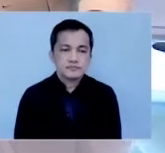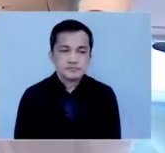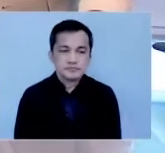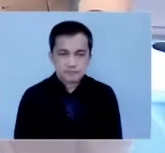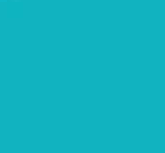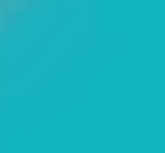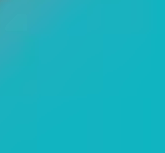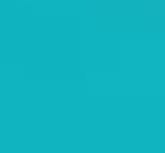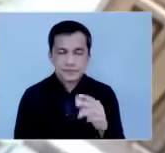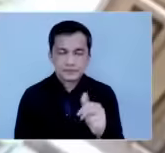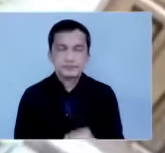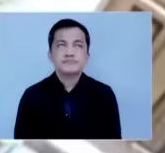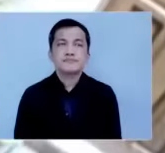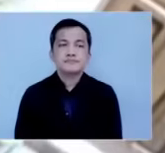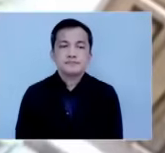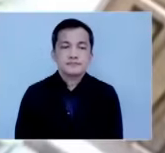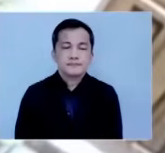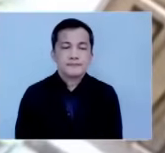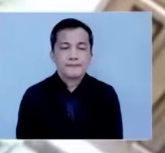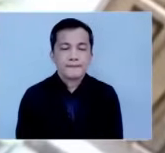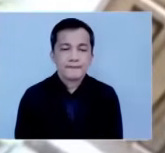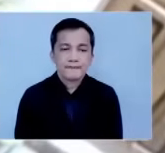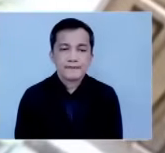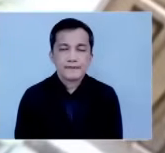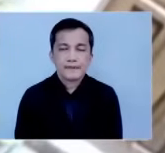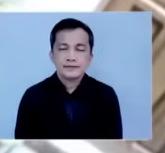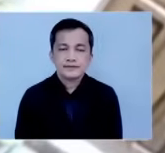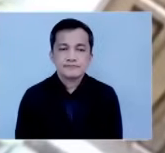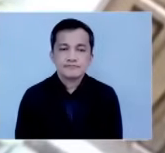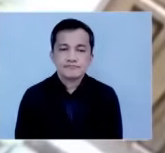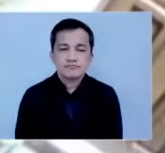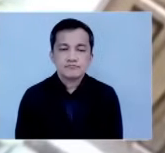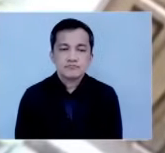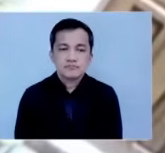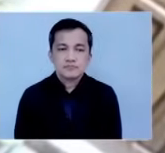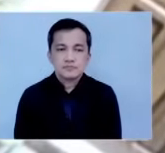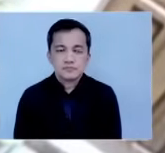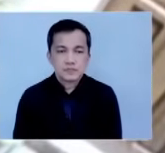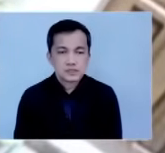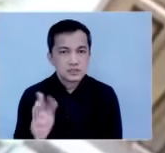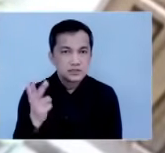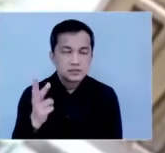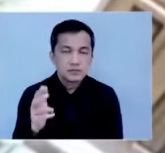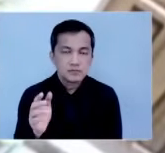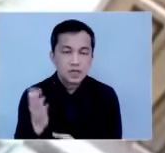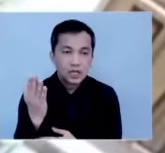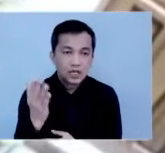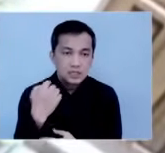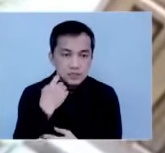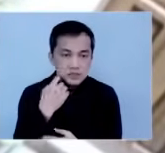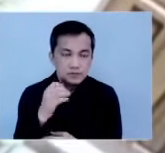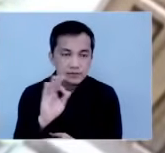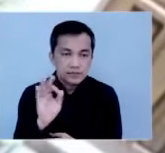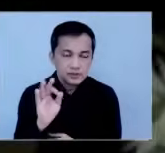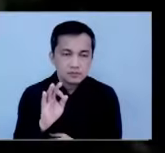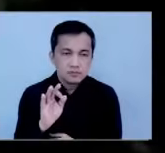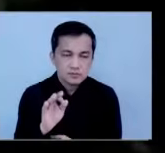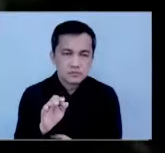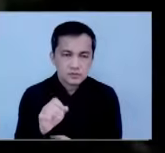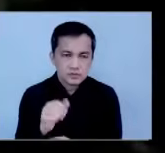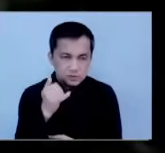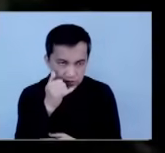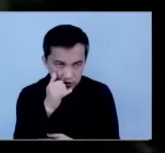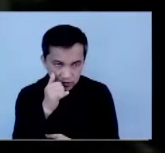Brian basa mag 3:00 ng madaling araw nitong Biyernes ng masapol